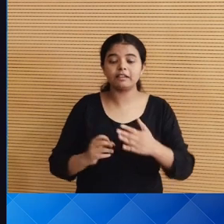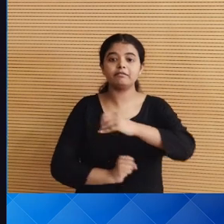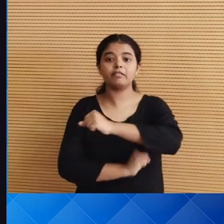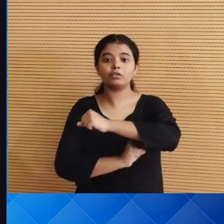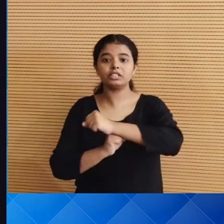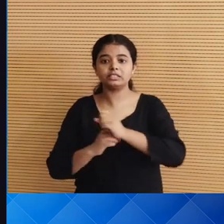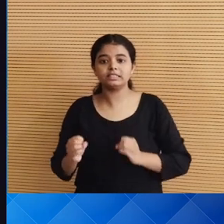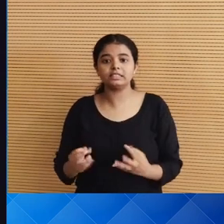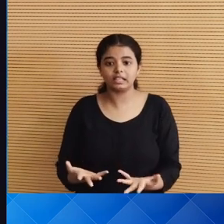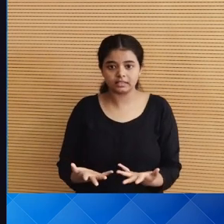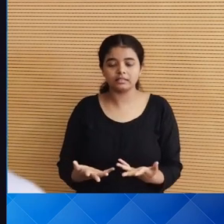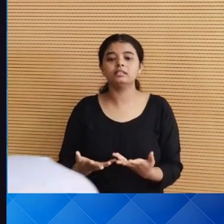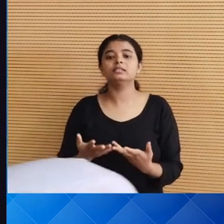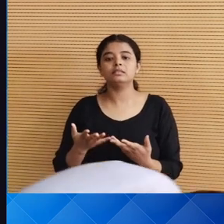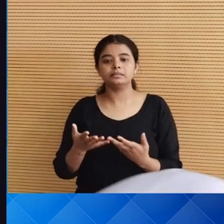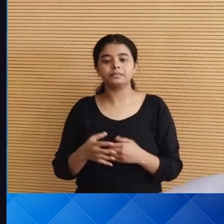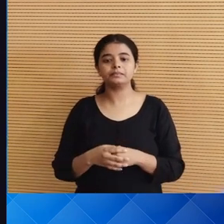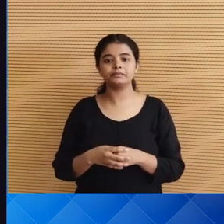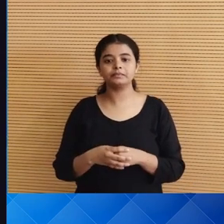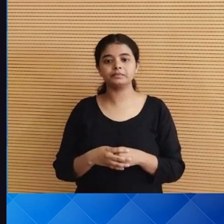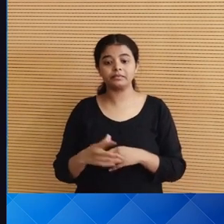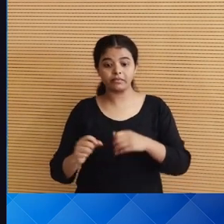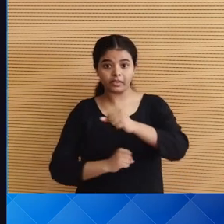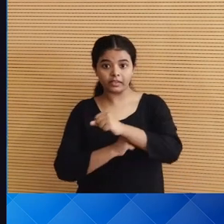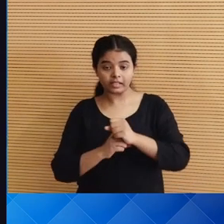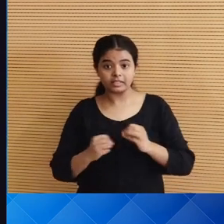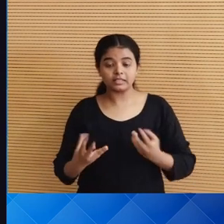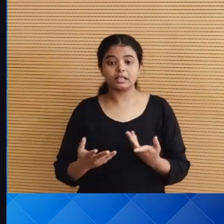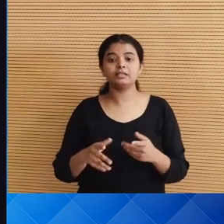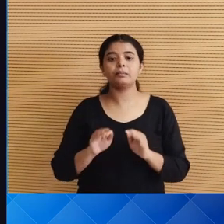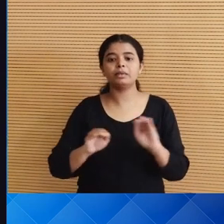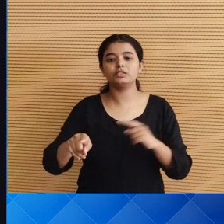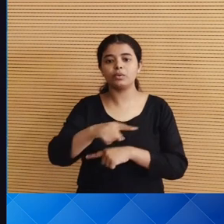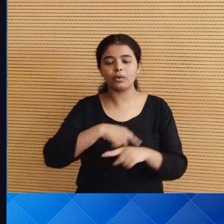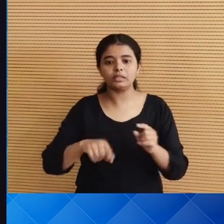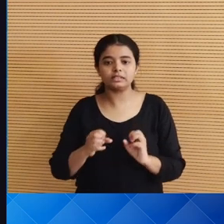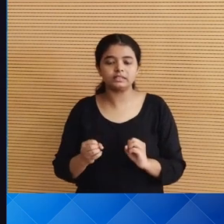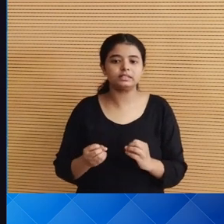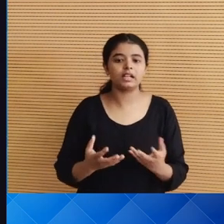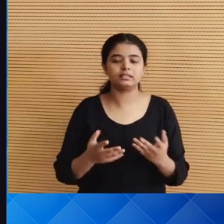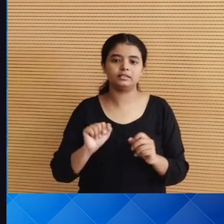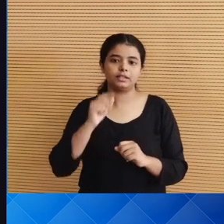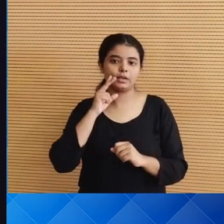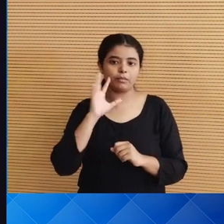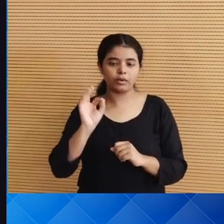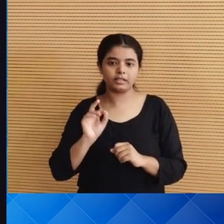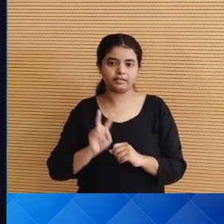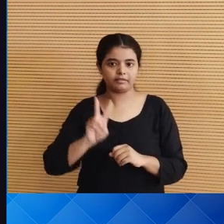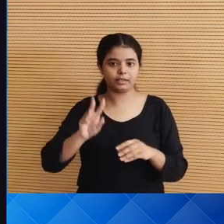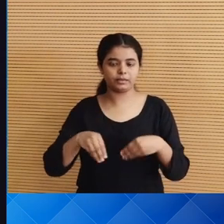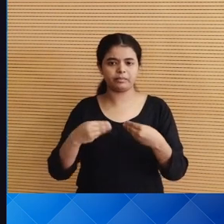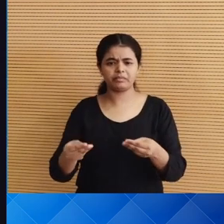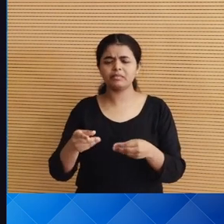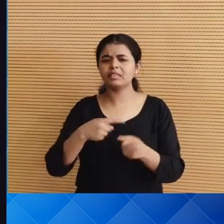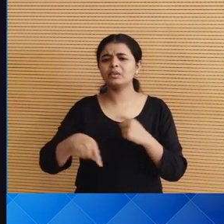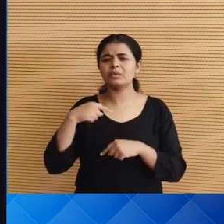स्टेज पर बच्चों के सीखने और उनकी शिक्षा को महत्व देती है। अब ये बात आती है,